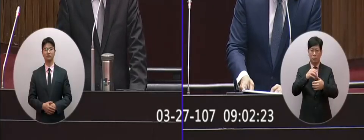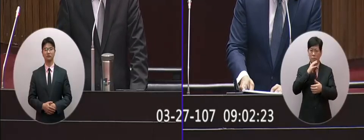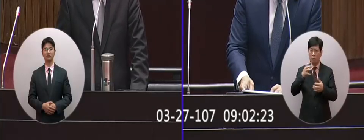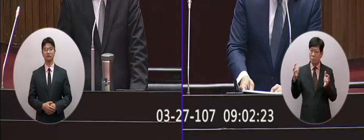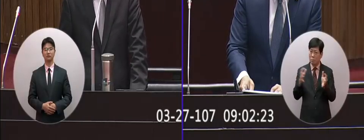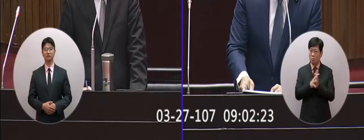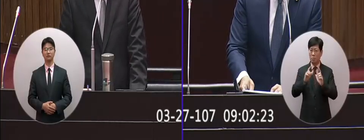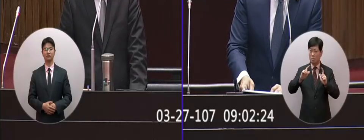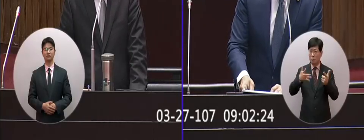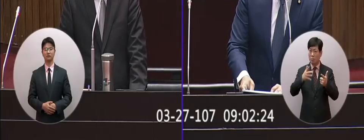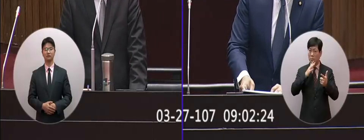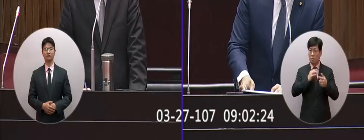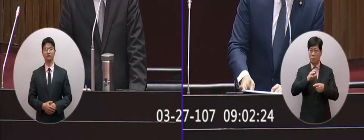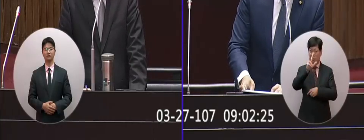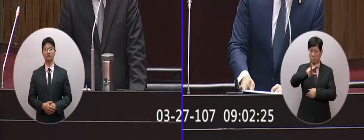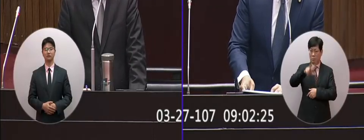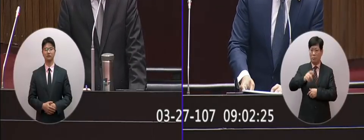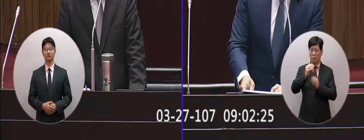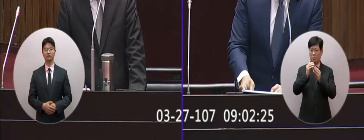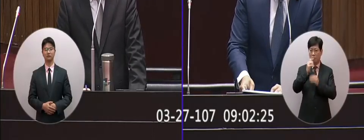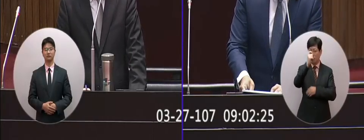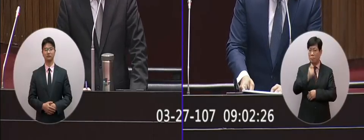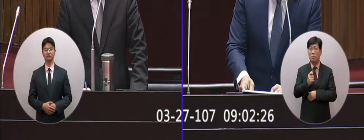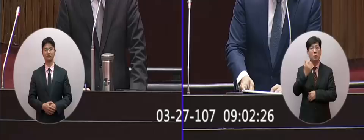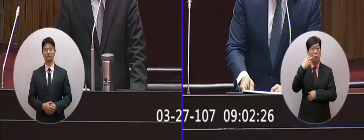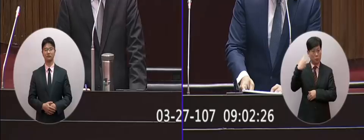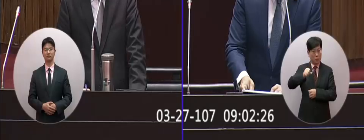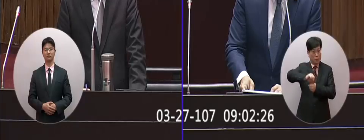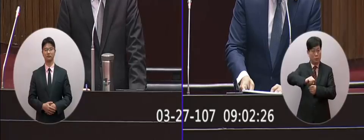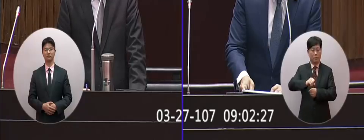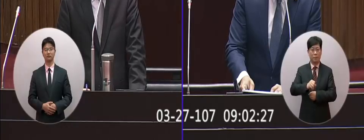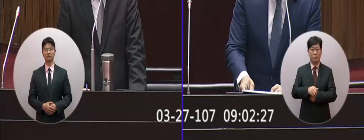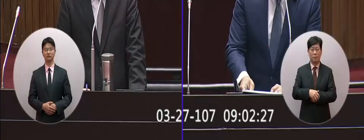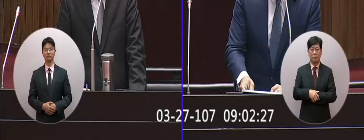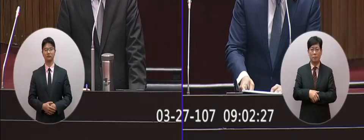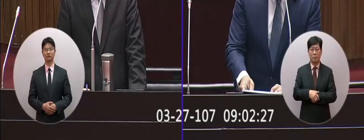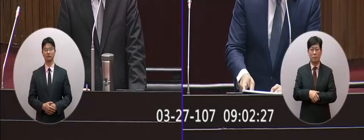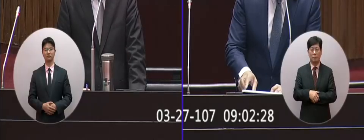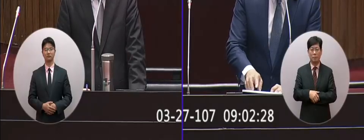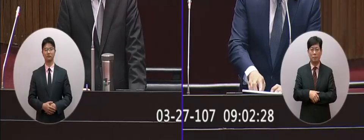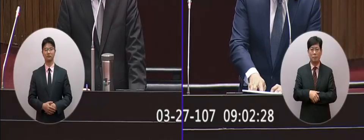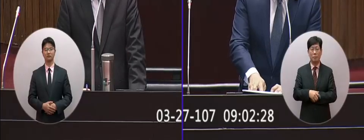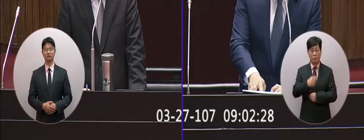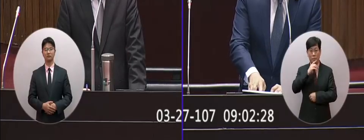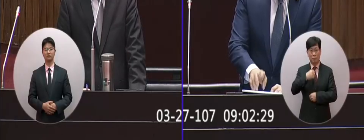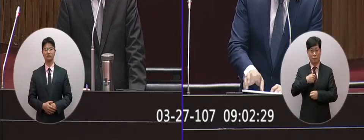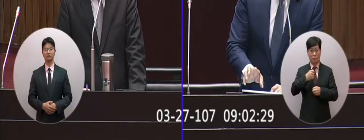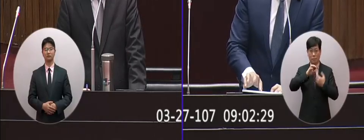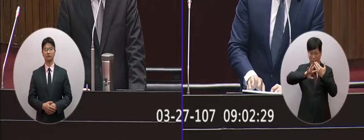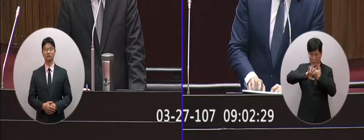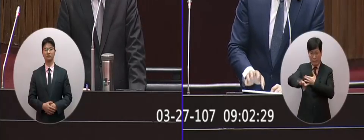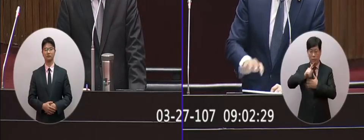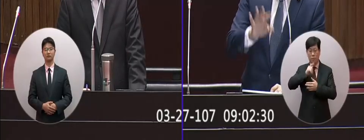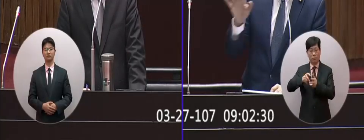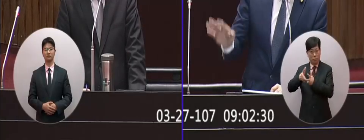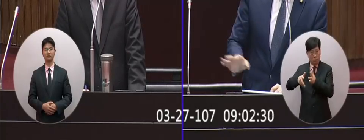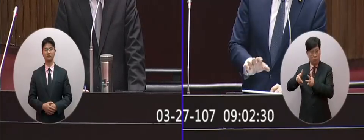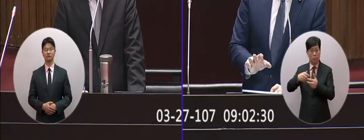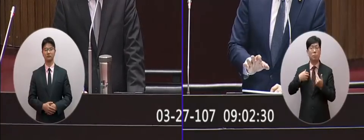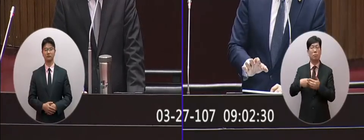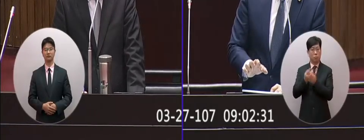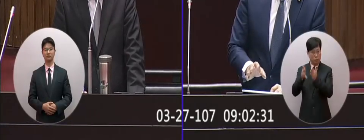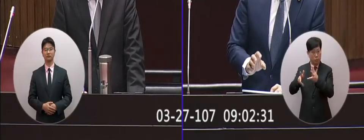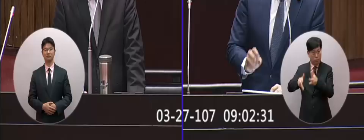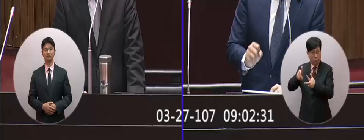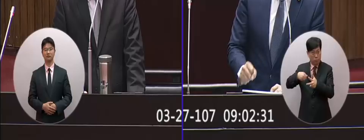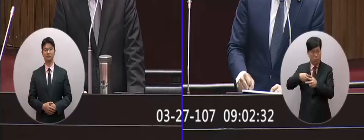总共大概就是高达了7000亿元。那如果再加上我们整个就是金属占造制造业的比例，如果单纯就制